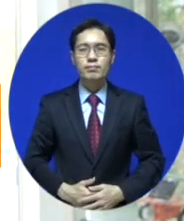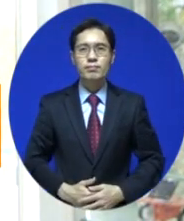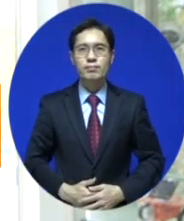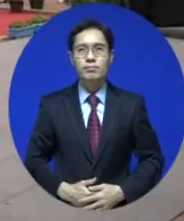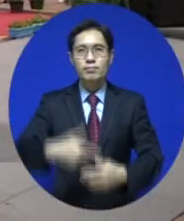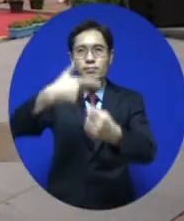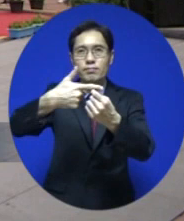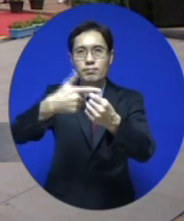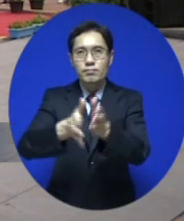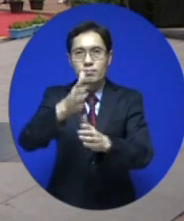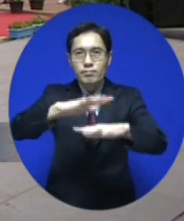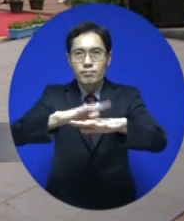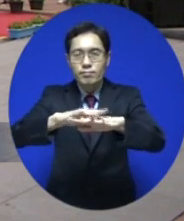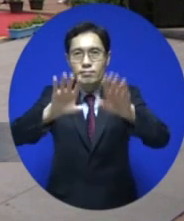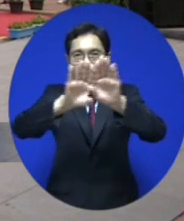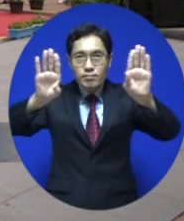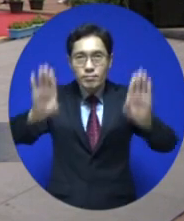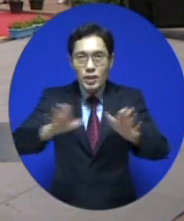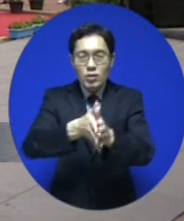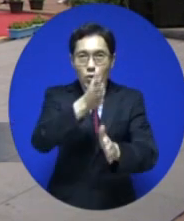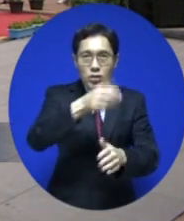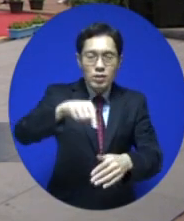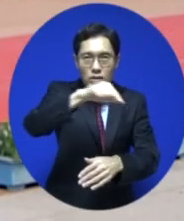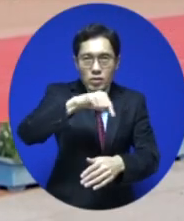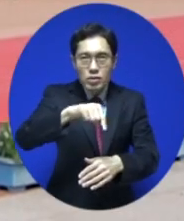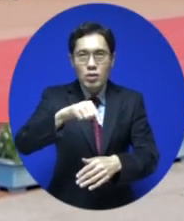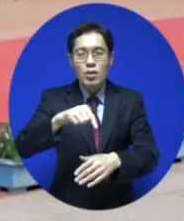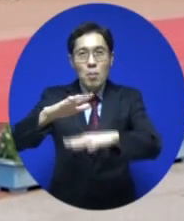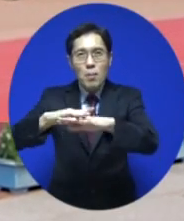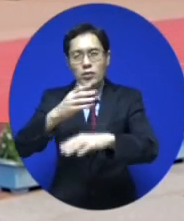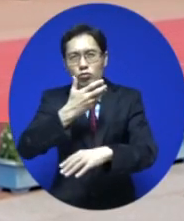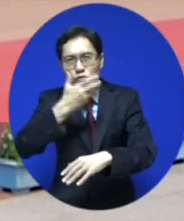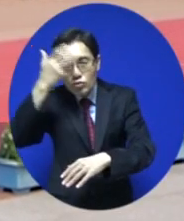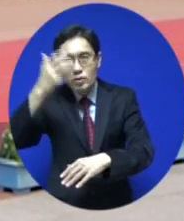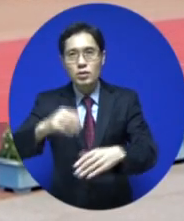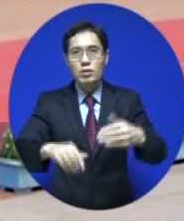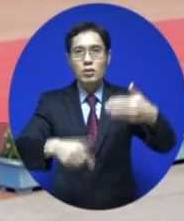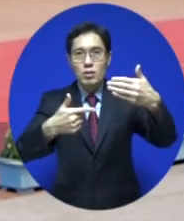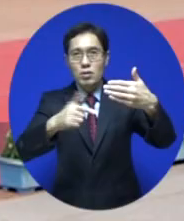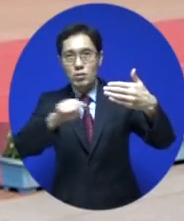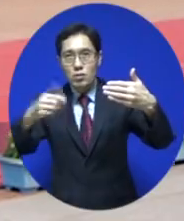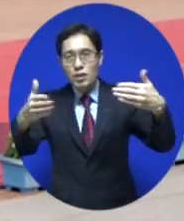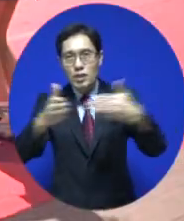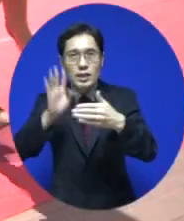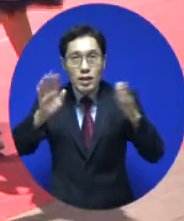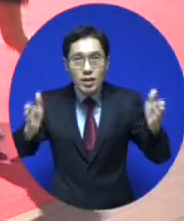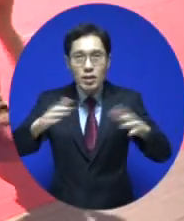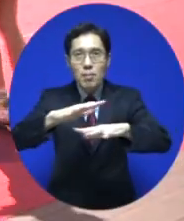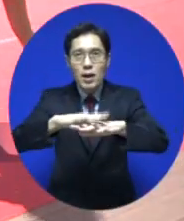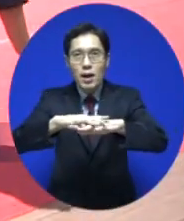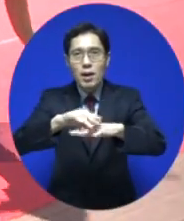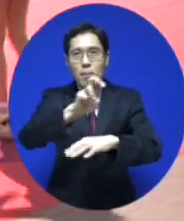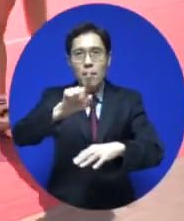합니다. 제6회 도시농업박람회는 도시에서 농부를 꿈꾸다라는 주제로 6일부터 9일까지 나흘간 농업